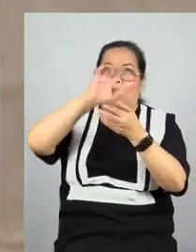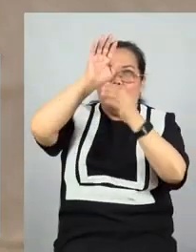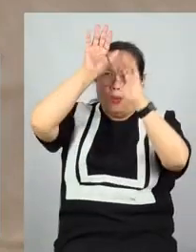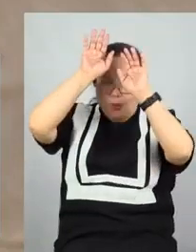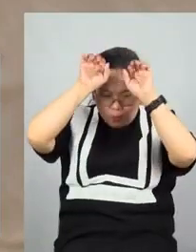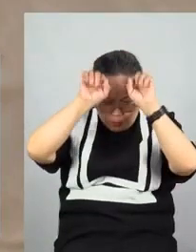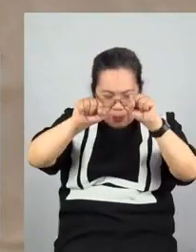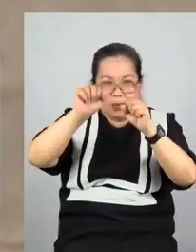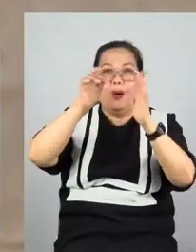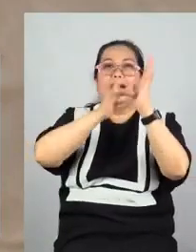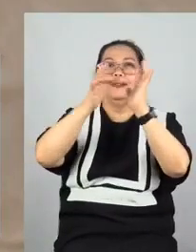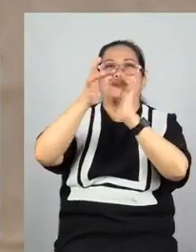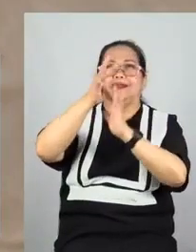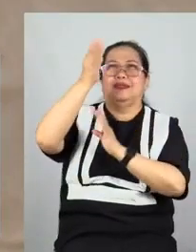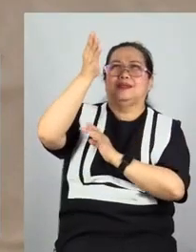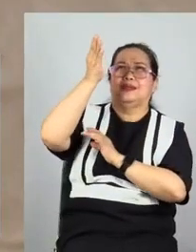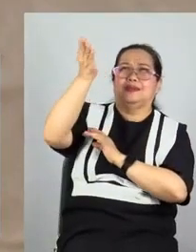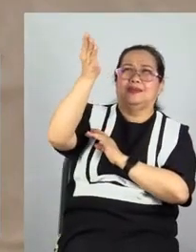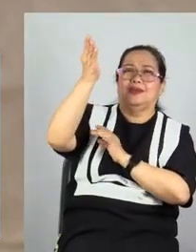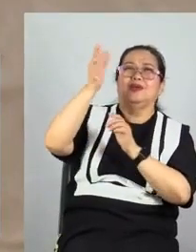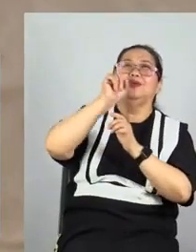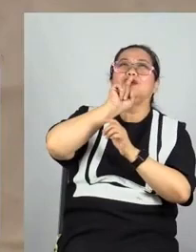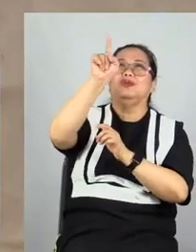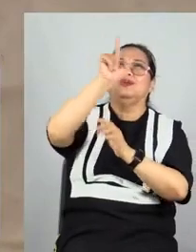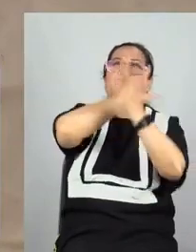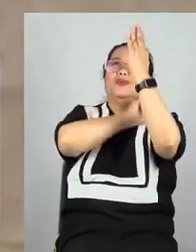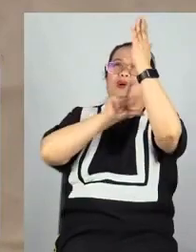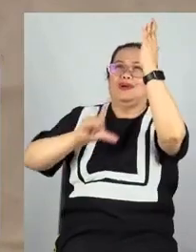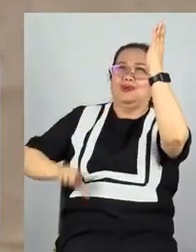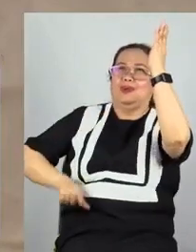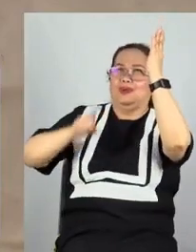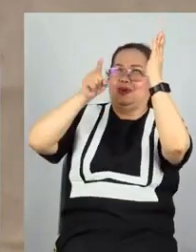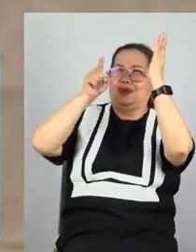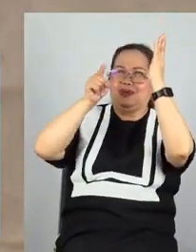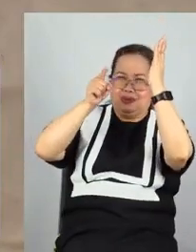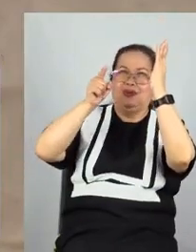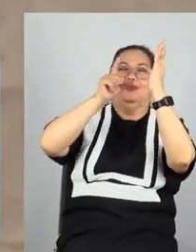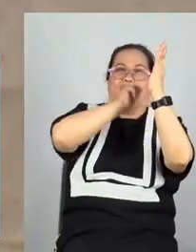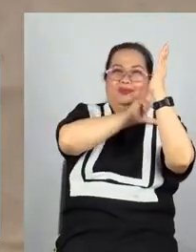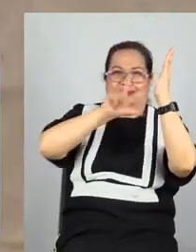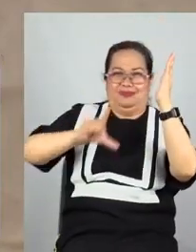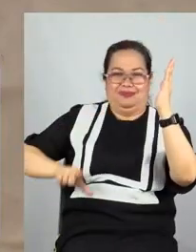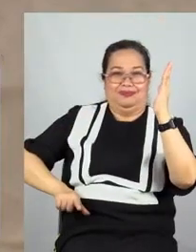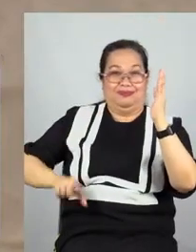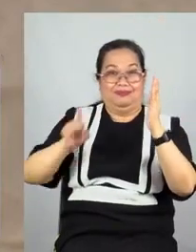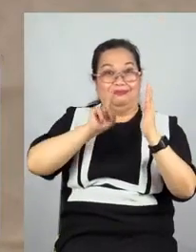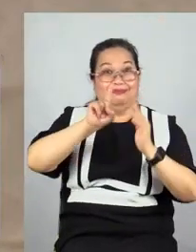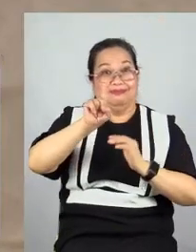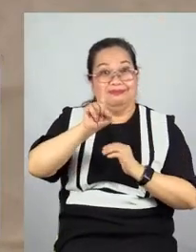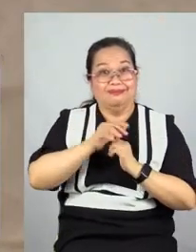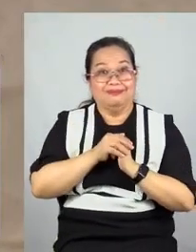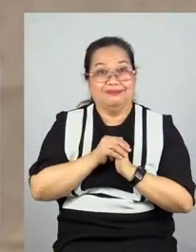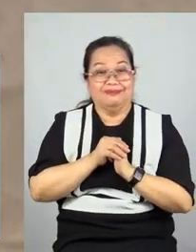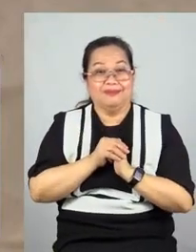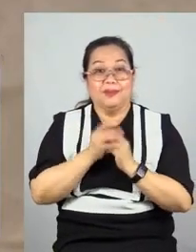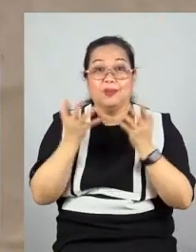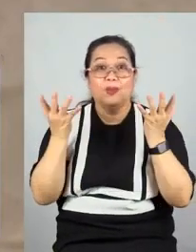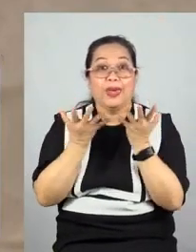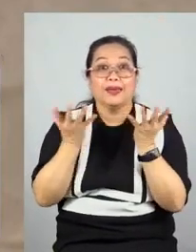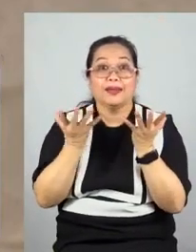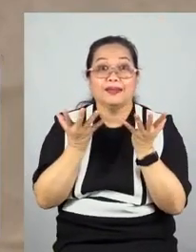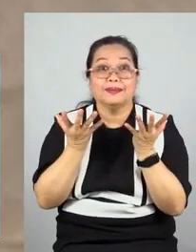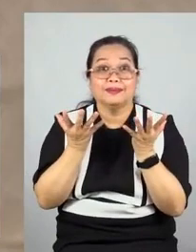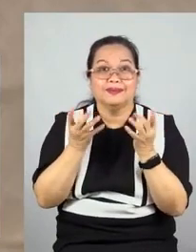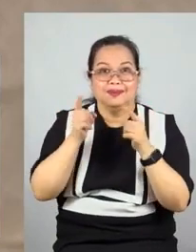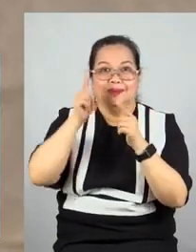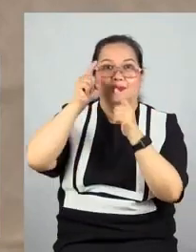Jesus Christ is Lord. To what end? Para saan?